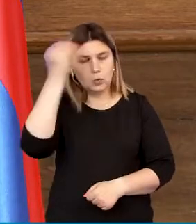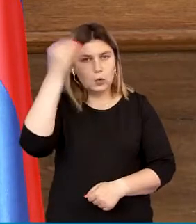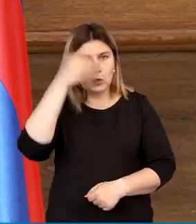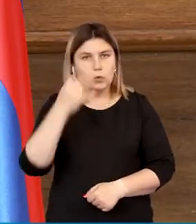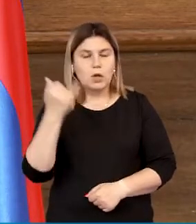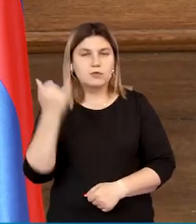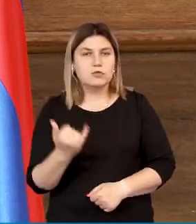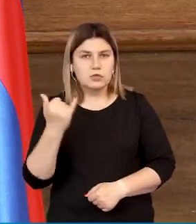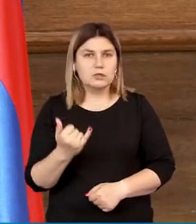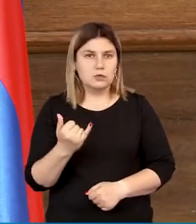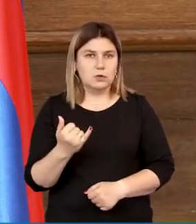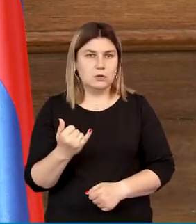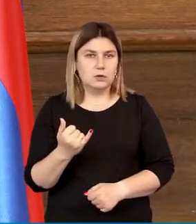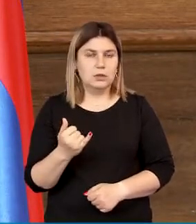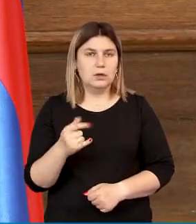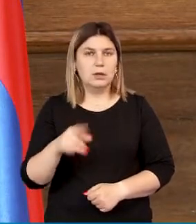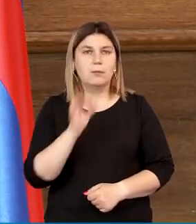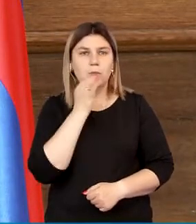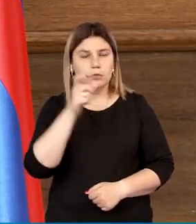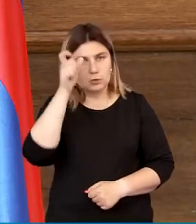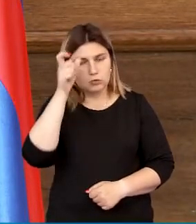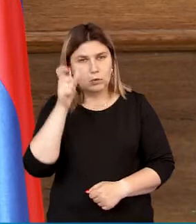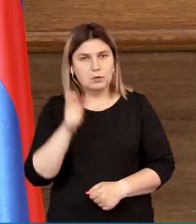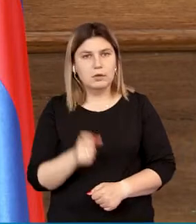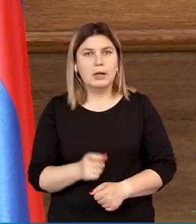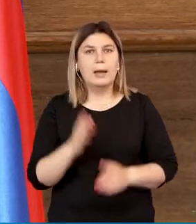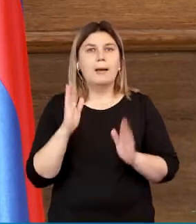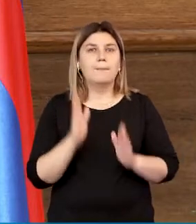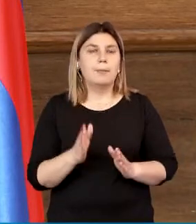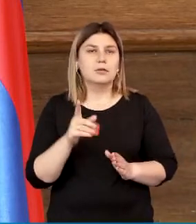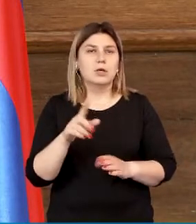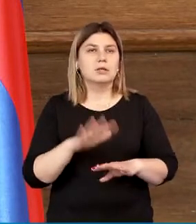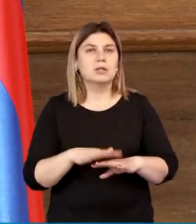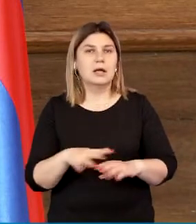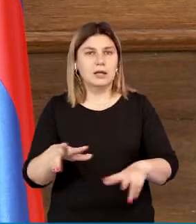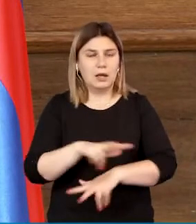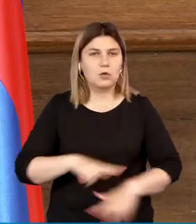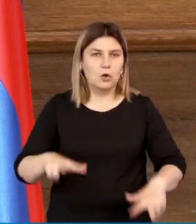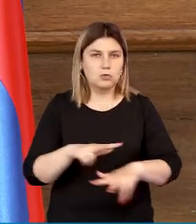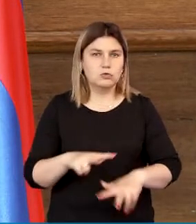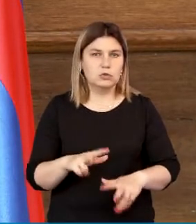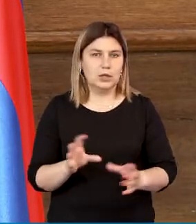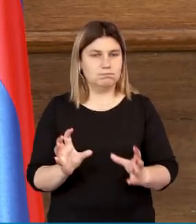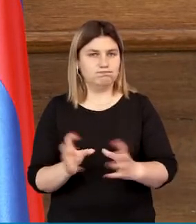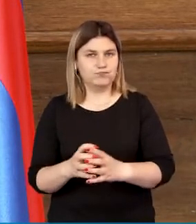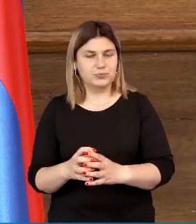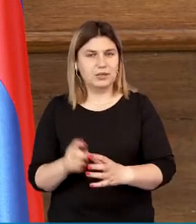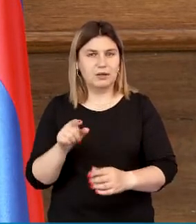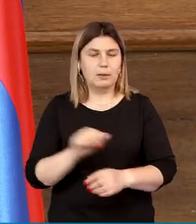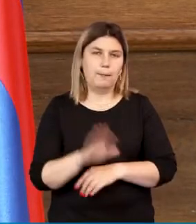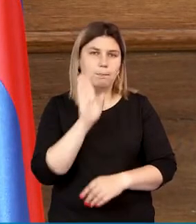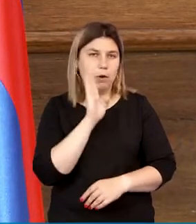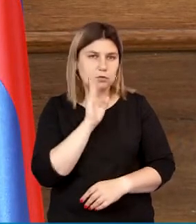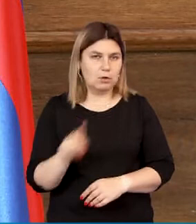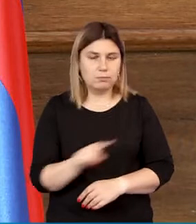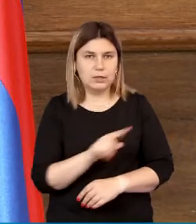dziecko, dane dziecko, czy dany młody człowiek, po prostu jest traktowana trochę jak taka rodzina, tak? I tutaj wiemy, że nie da